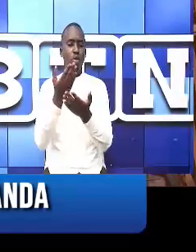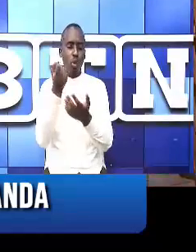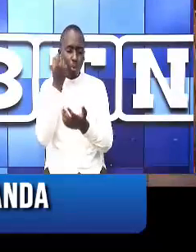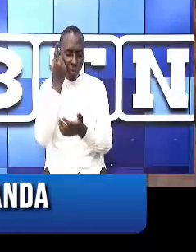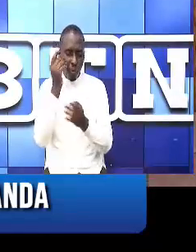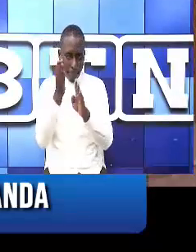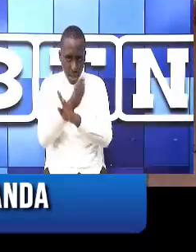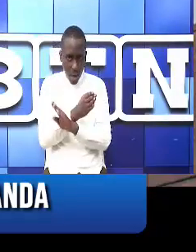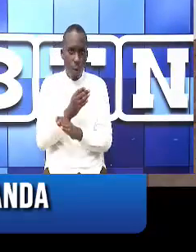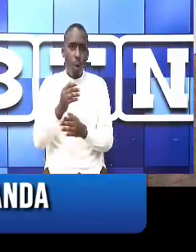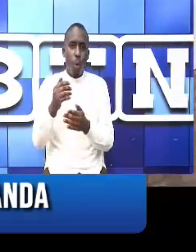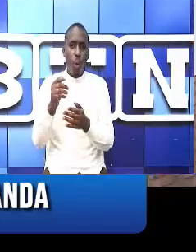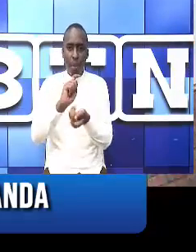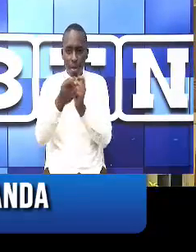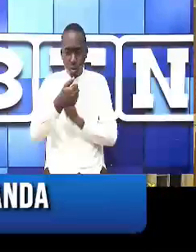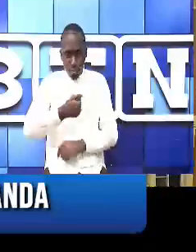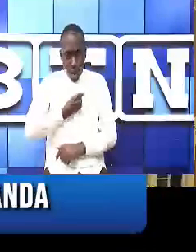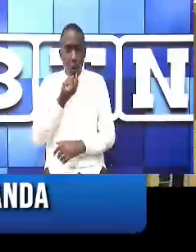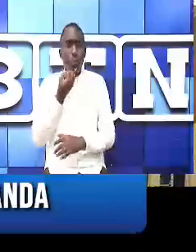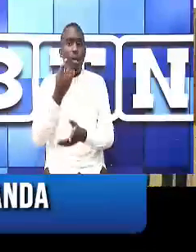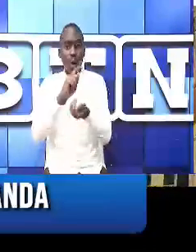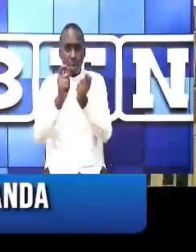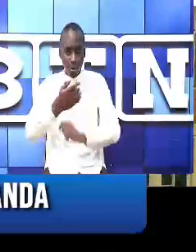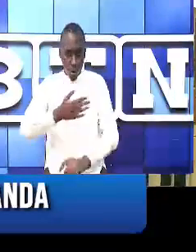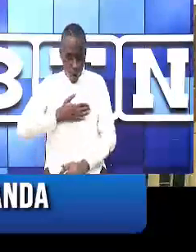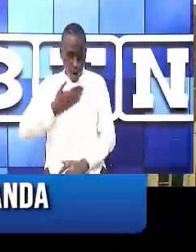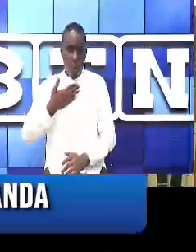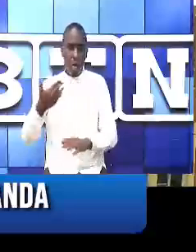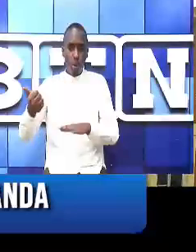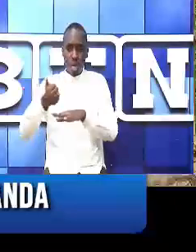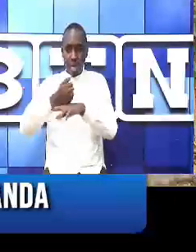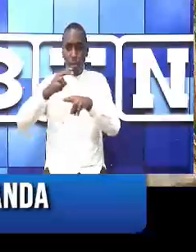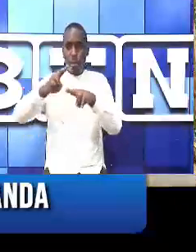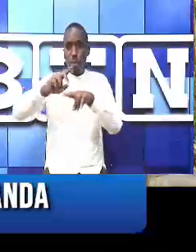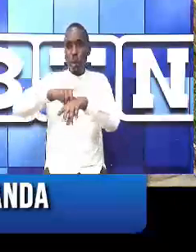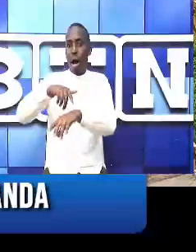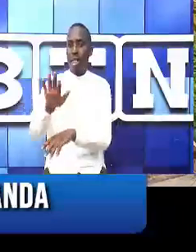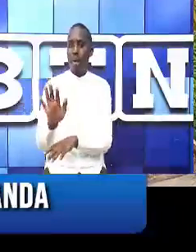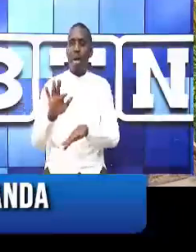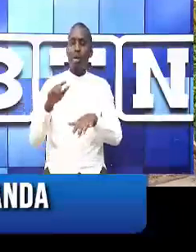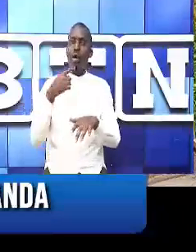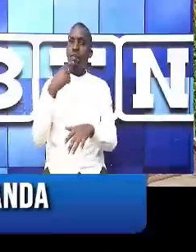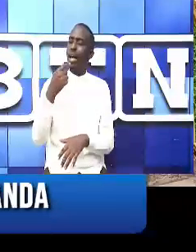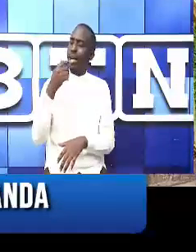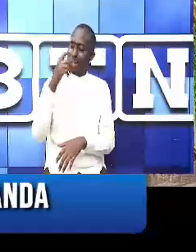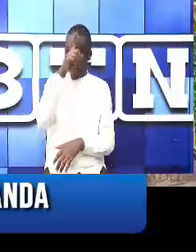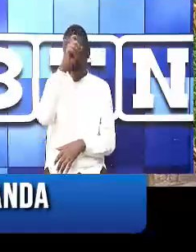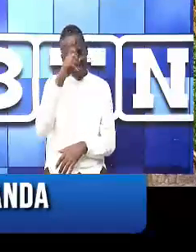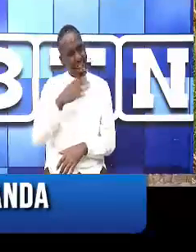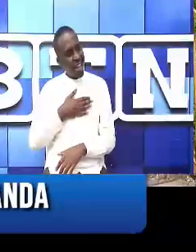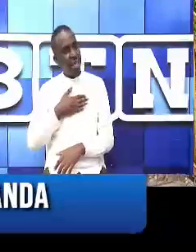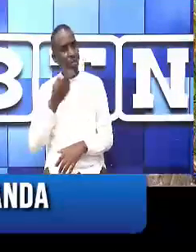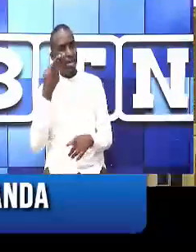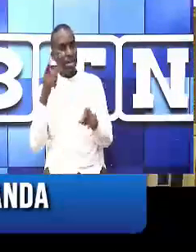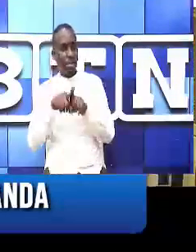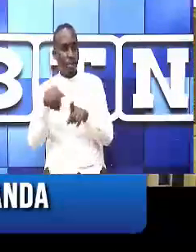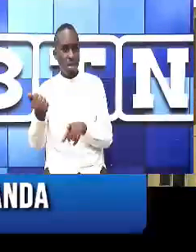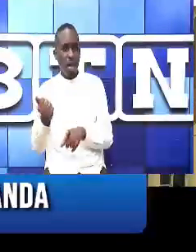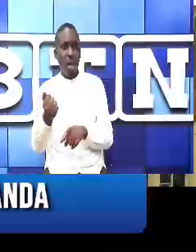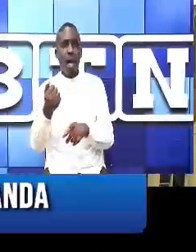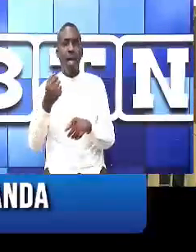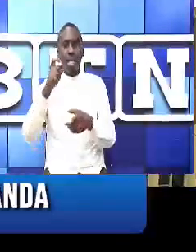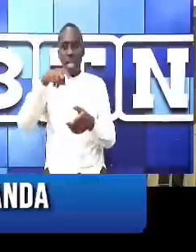ukabigira ibyawe umwana ukamugira uwawe mbese ukishyira mu mwanya we ari nkanjye meze nya nkeneye iki kugira ngo nige neza nikandi